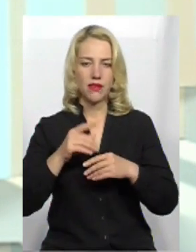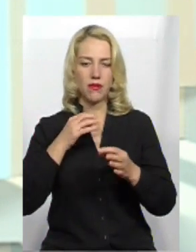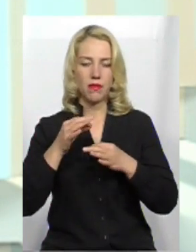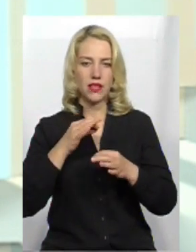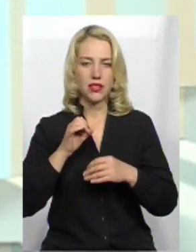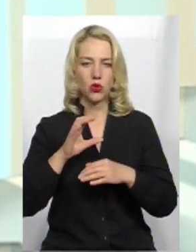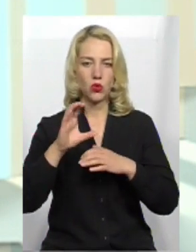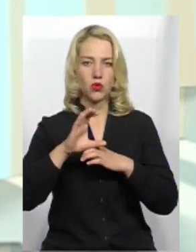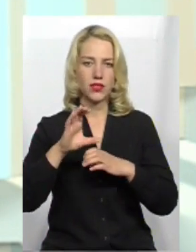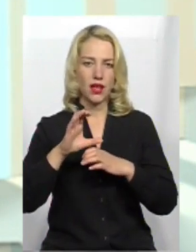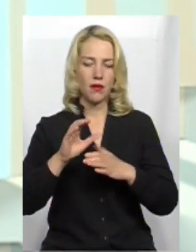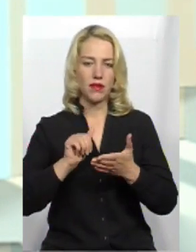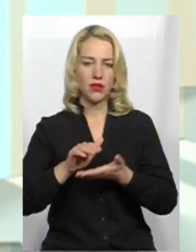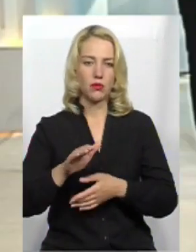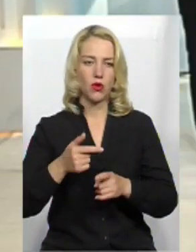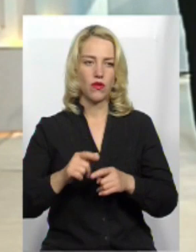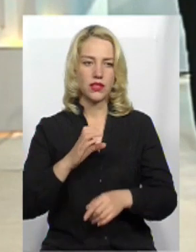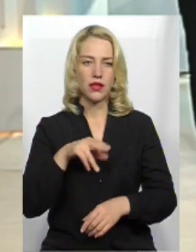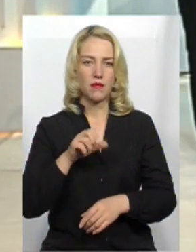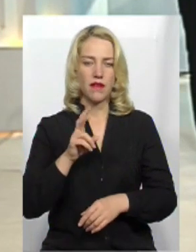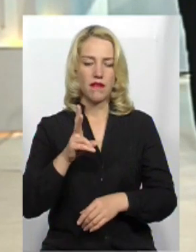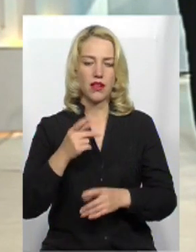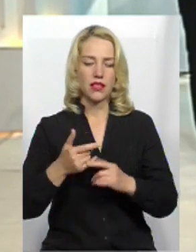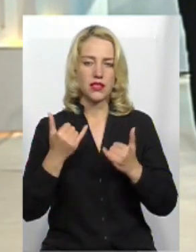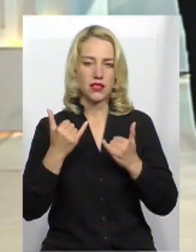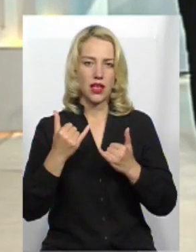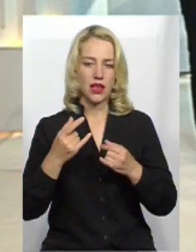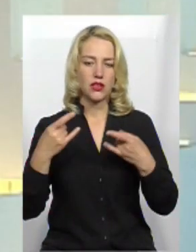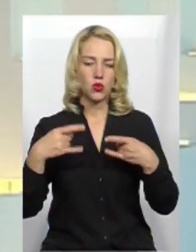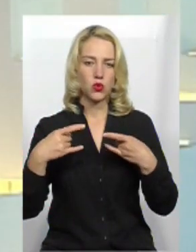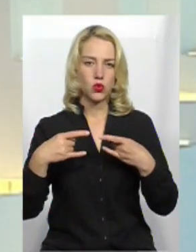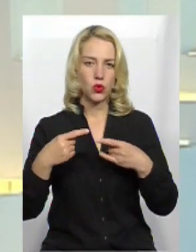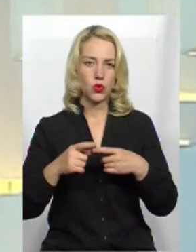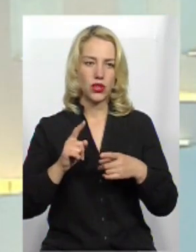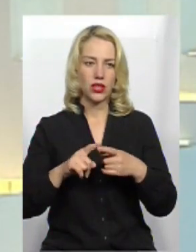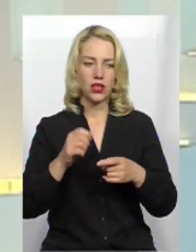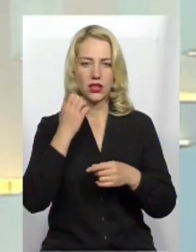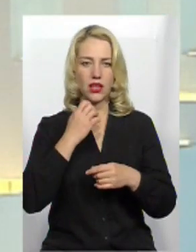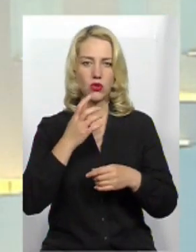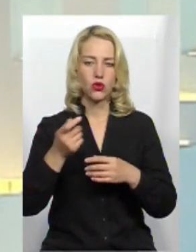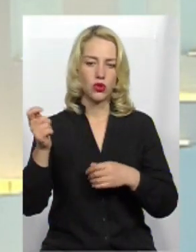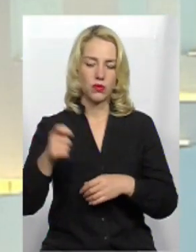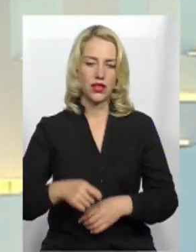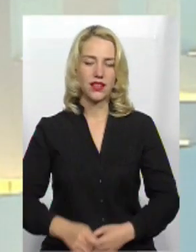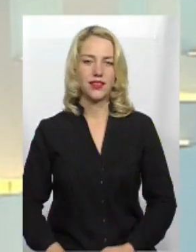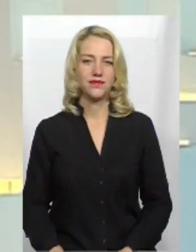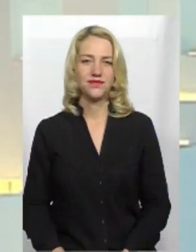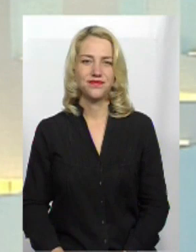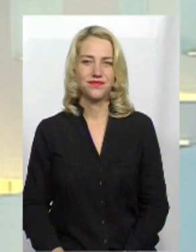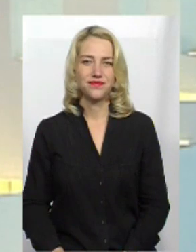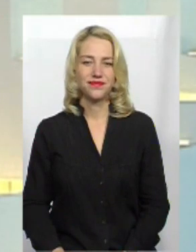також відмовилась. Натомість Олександр Співак уже в нашій студії. Дякую, що приїхали завчасно. Вітаю.